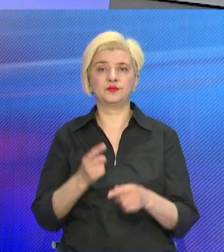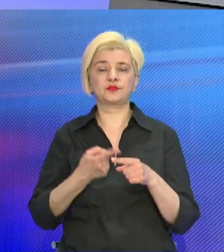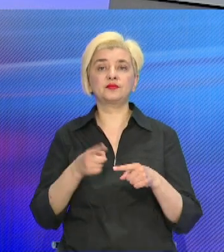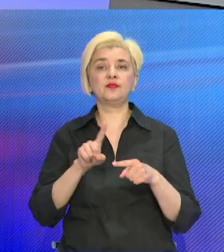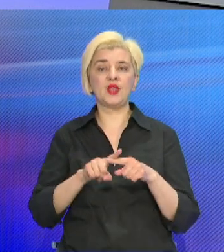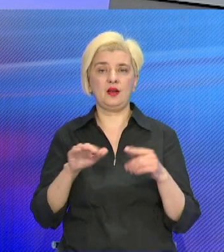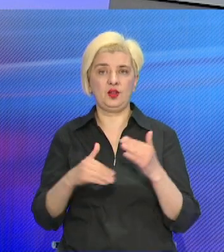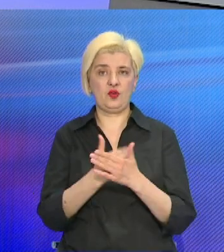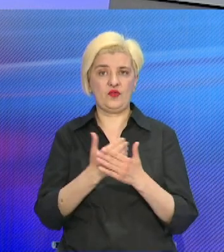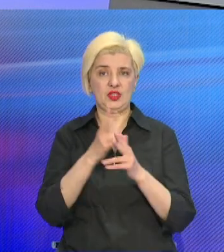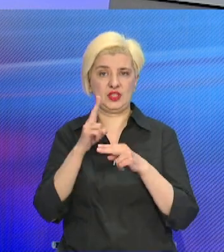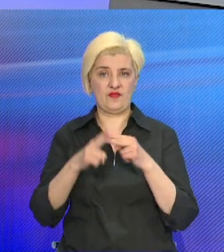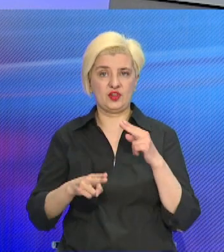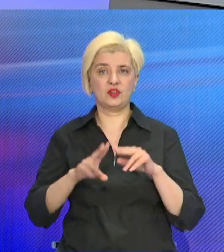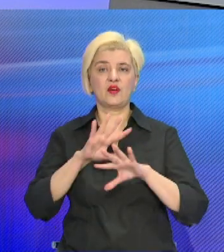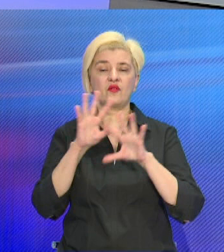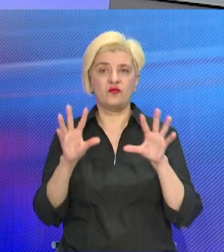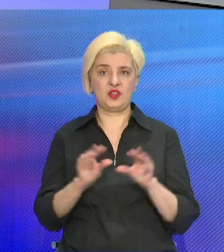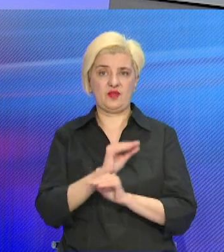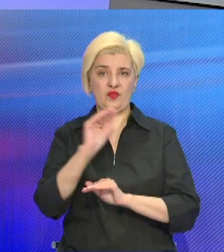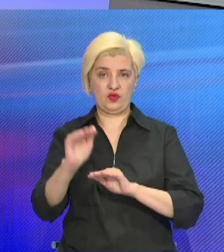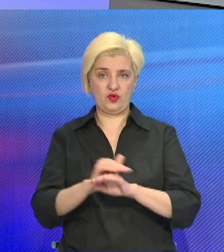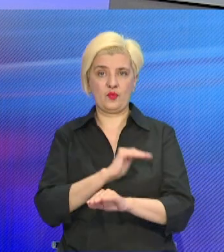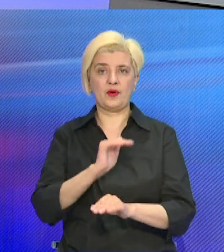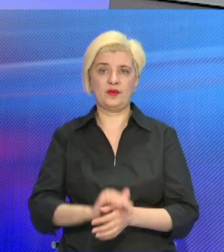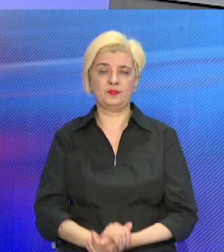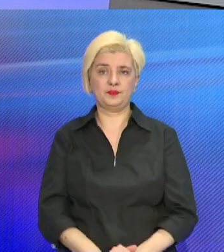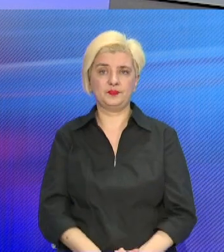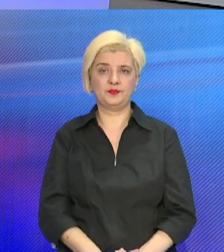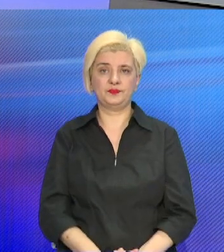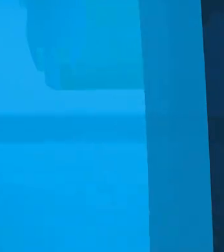И на этом наш выпуск завершен. Я развитываюсь. Сустренимся завтра.